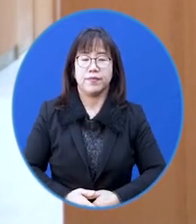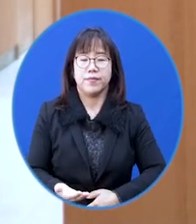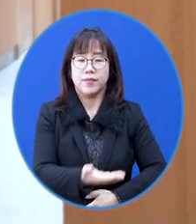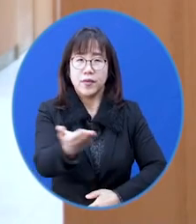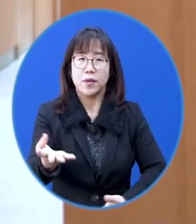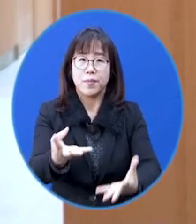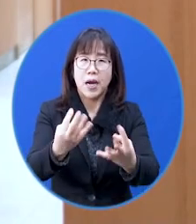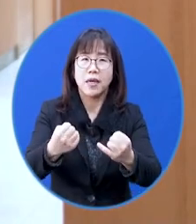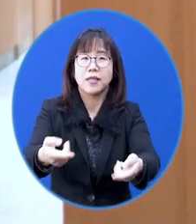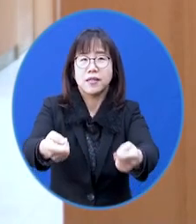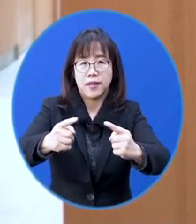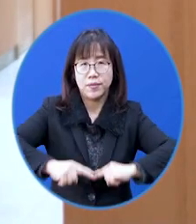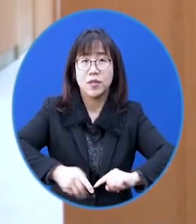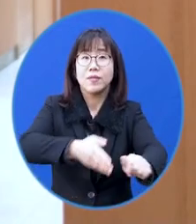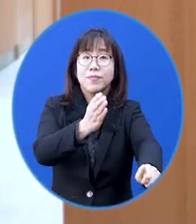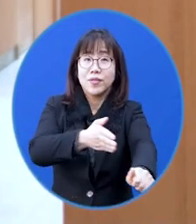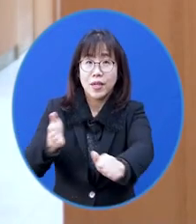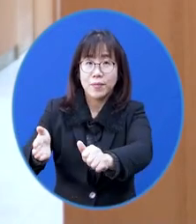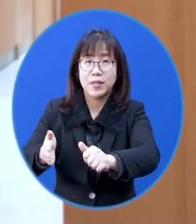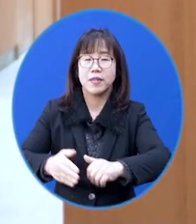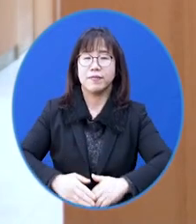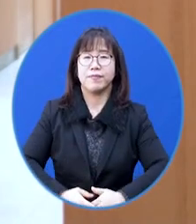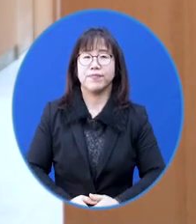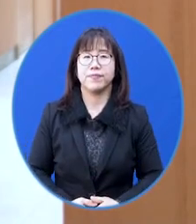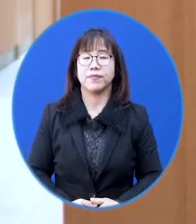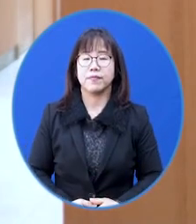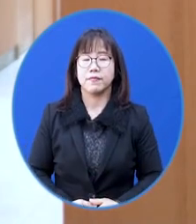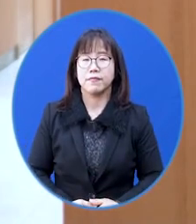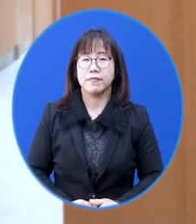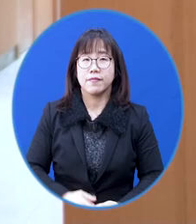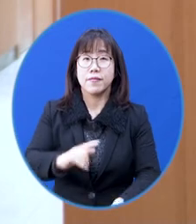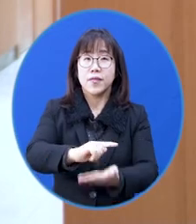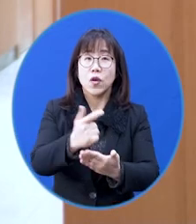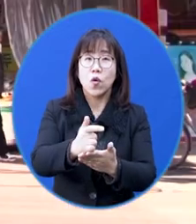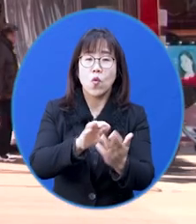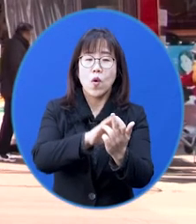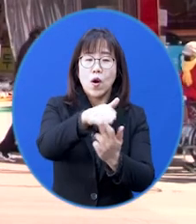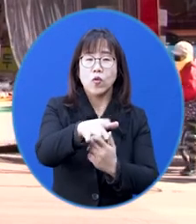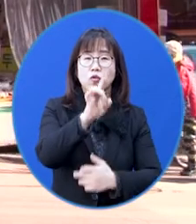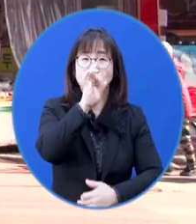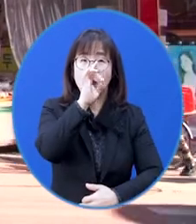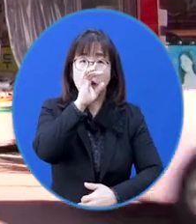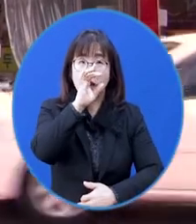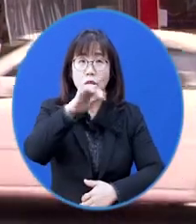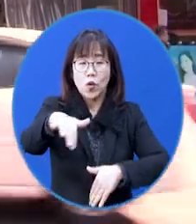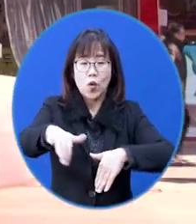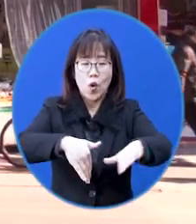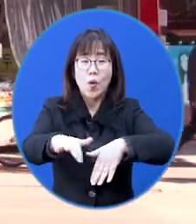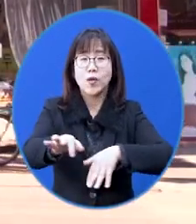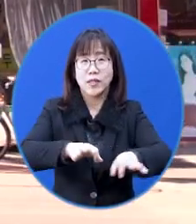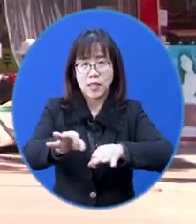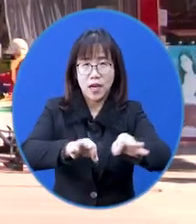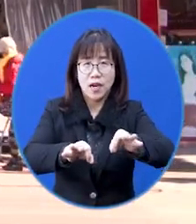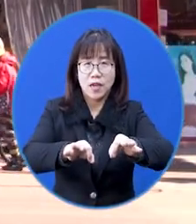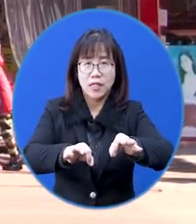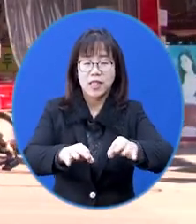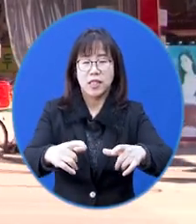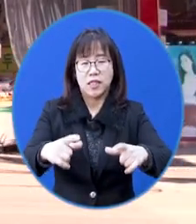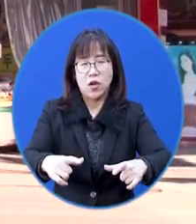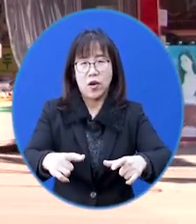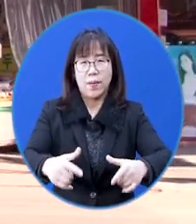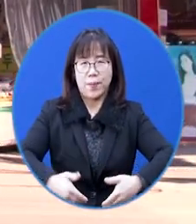추진합니다. 주민들의 많은 관심과 참여를 부탁드립니다. 강서구 화곡중앙골목시장은